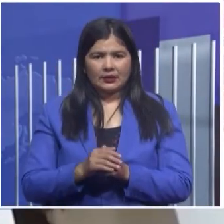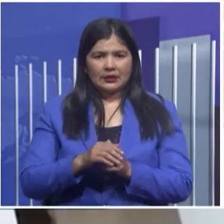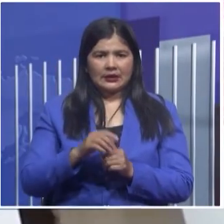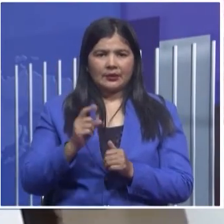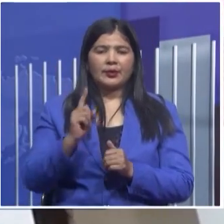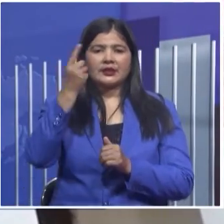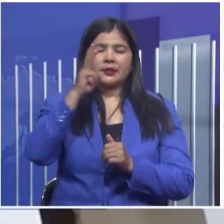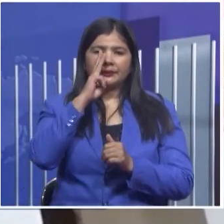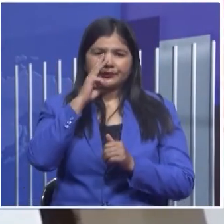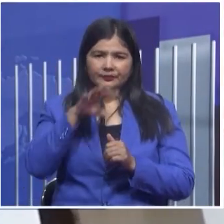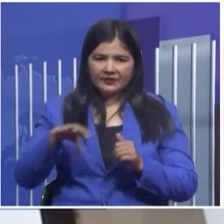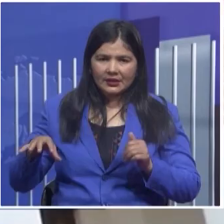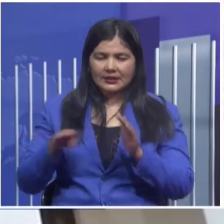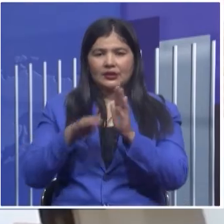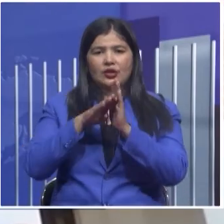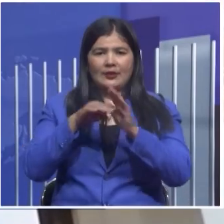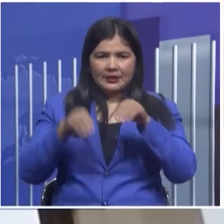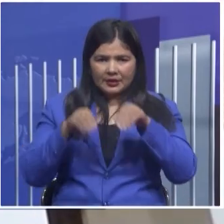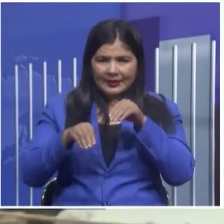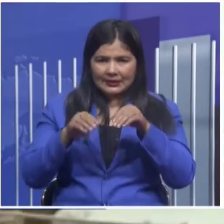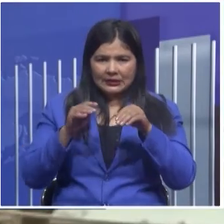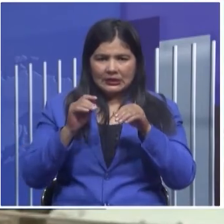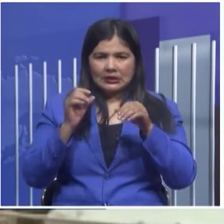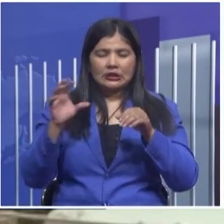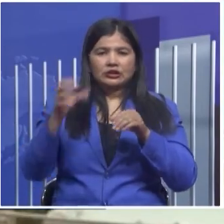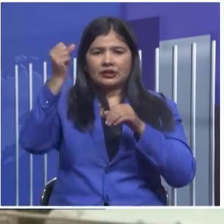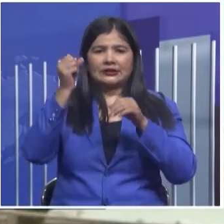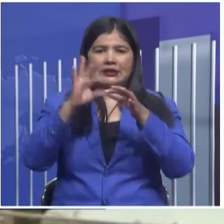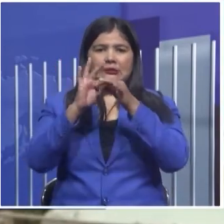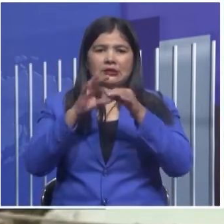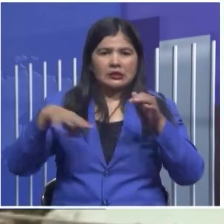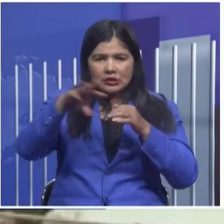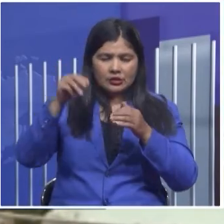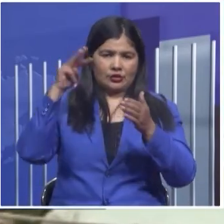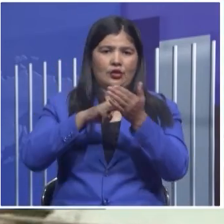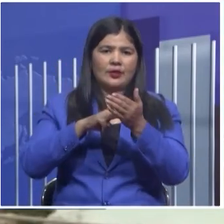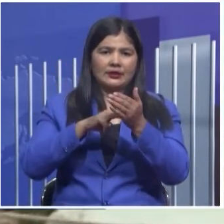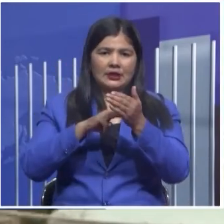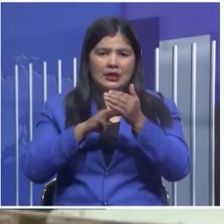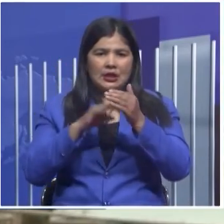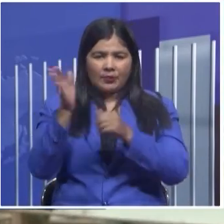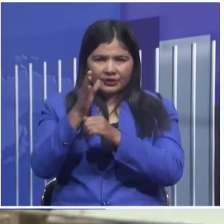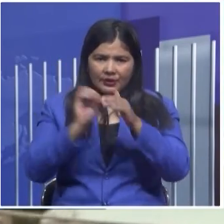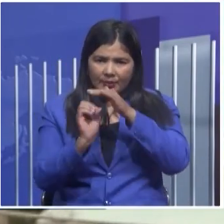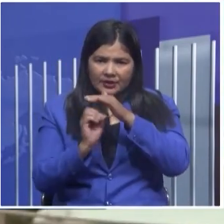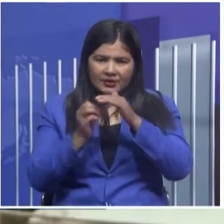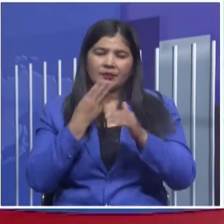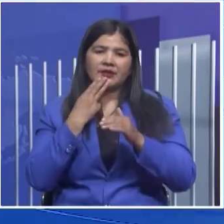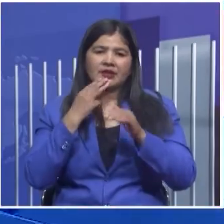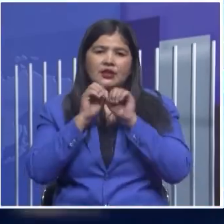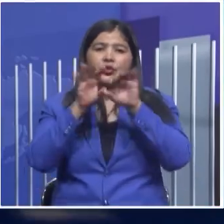आगामी वैशाखमा स्थानीय तहको निर्वाचन गर्न सत्ता गठबन्धनका नेताहरू सहमत। आगामी बिहिबार मन्त्री परिषदको बैठकबाट मिति घोषणा